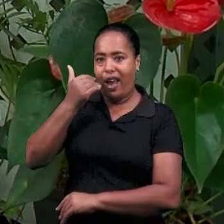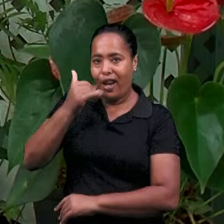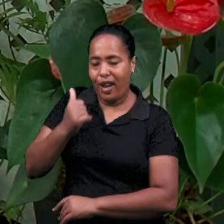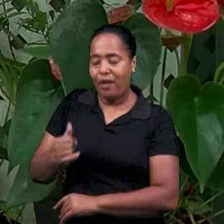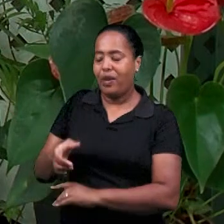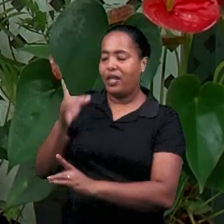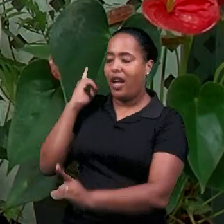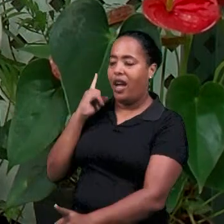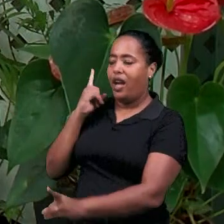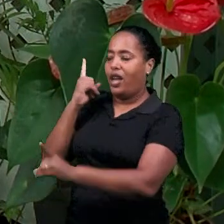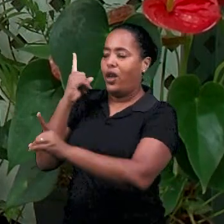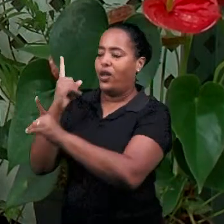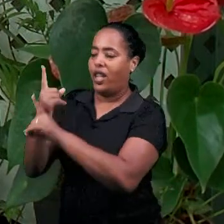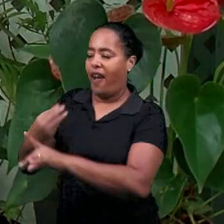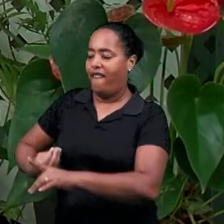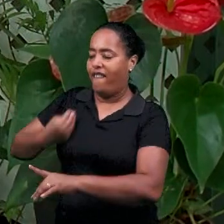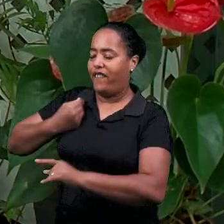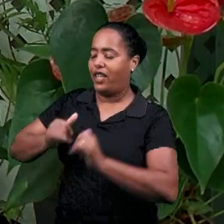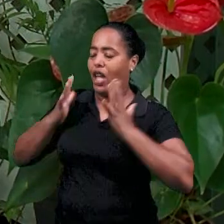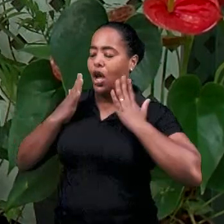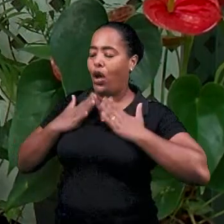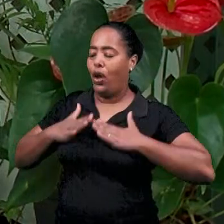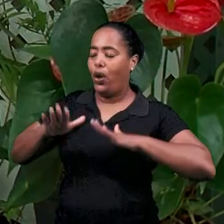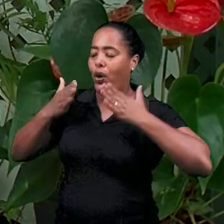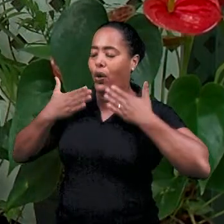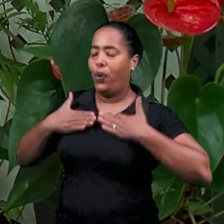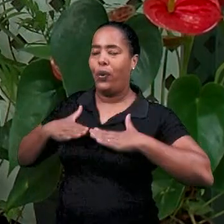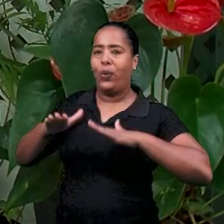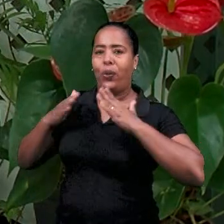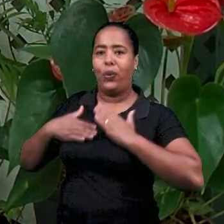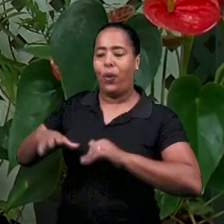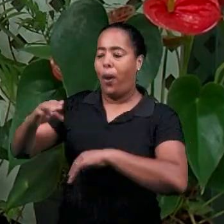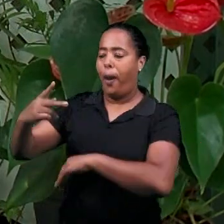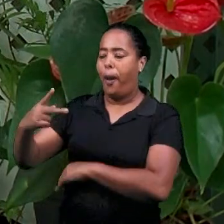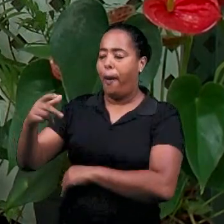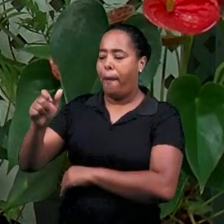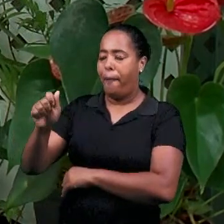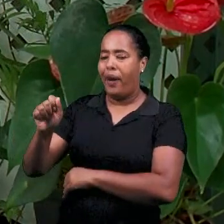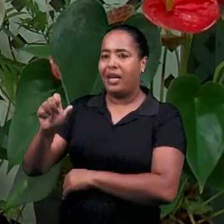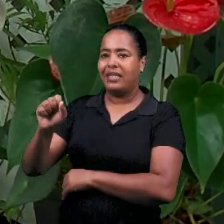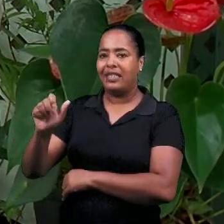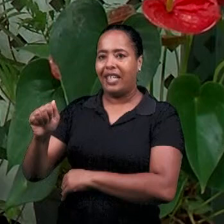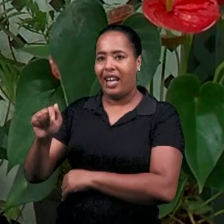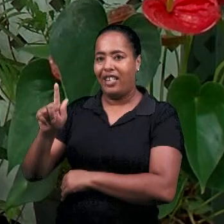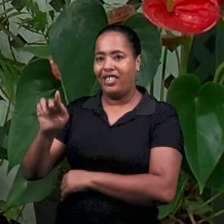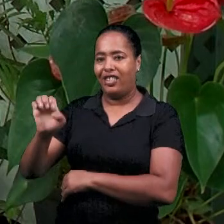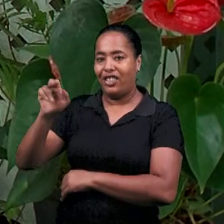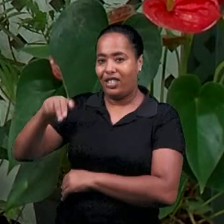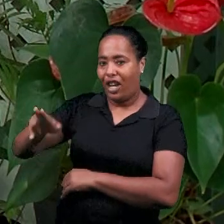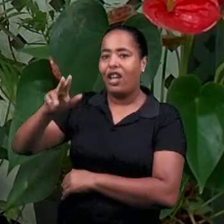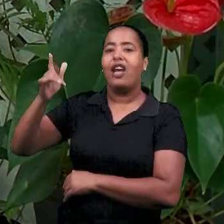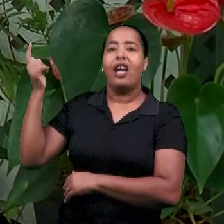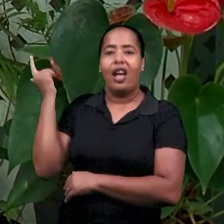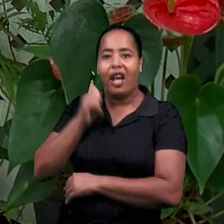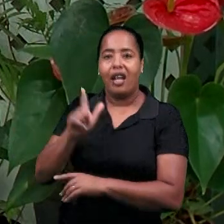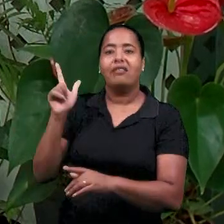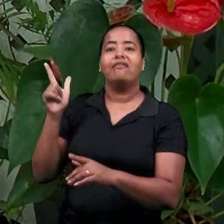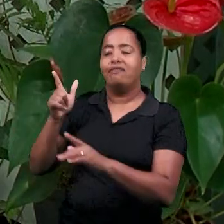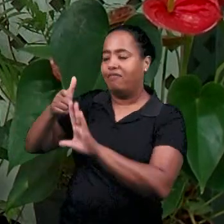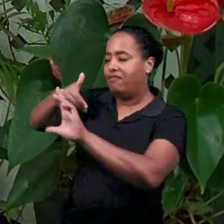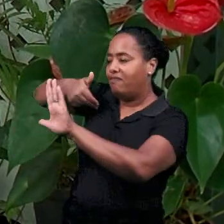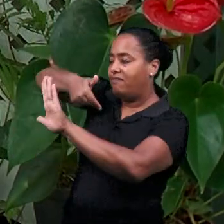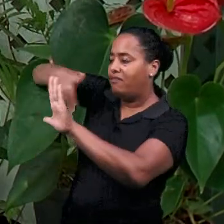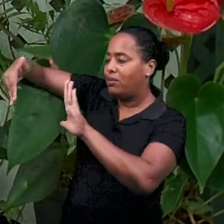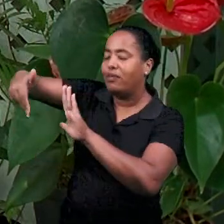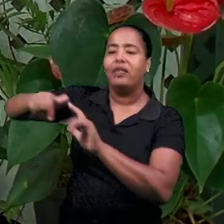nourrir, il va retrouver des pâturages. Je suis la porte. Celui qui ne passe pas par la porte, c'est le voleur.